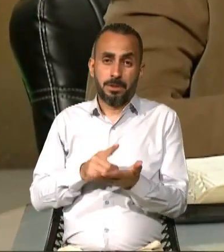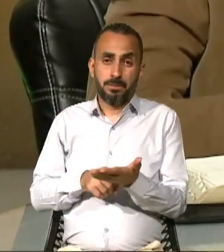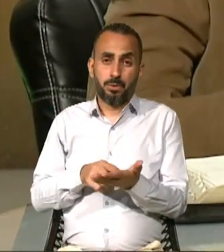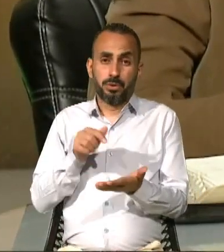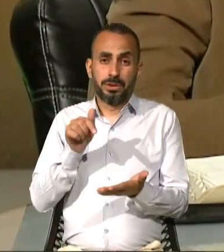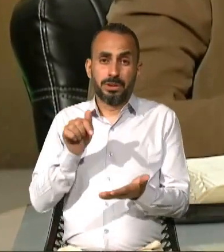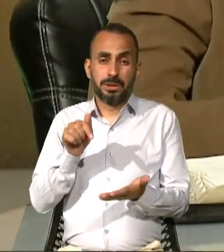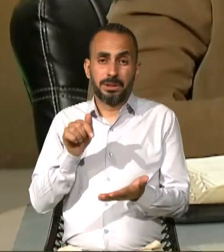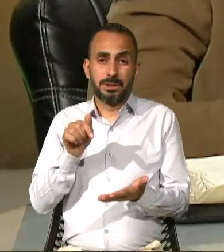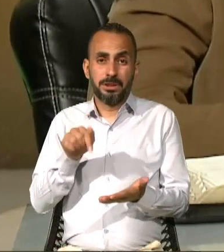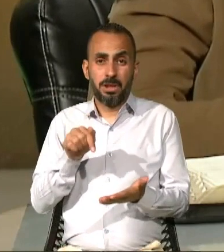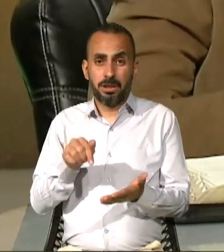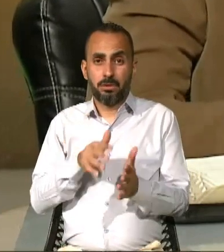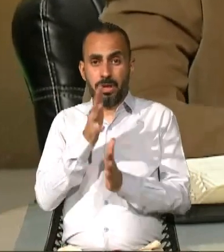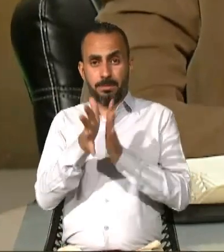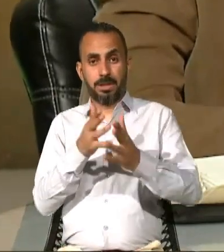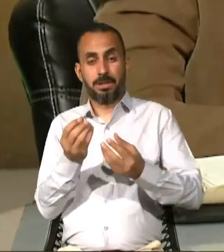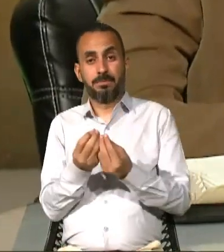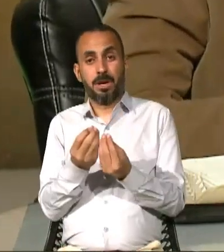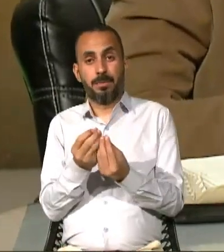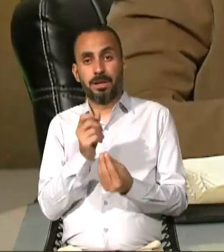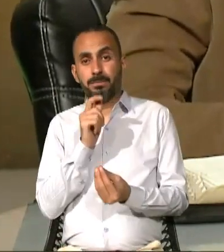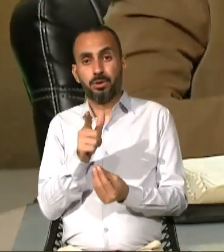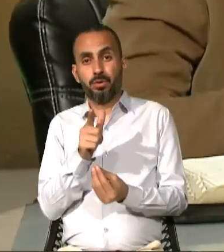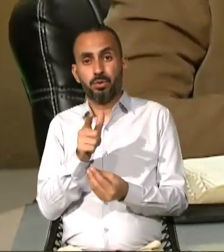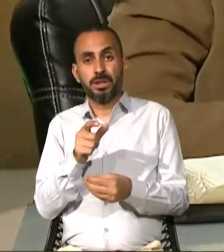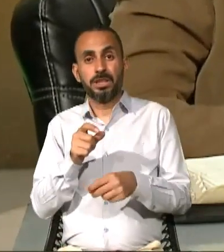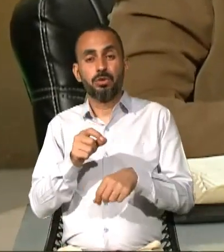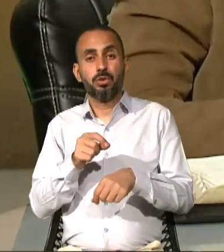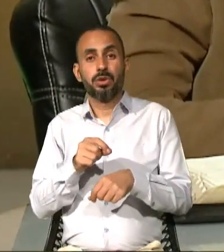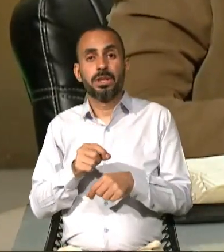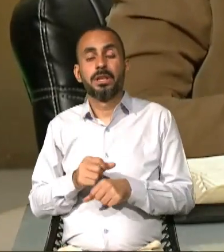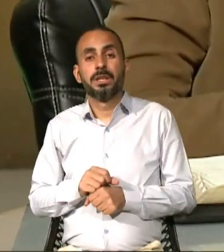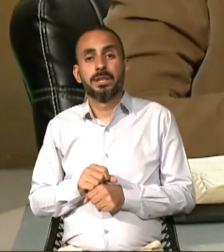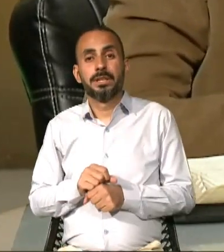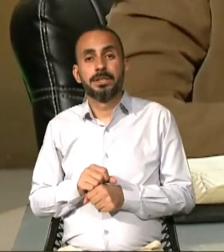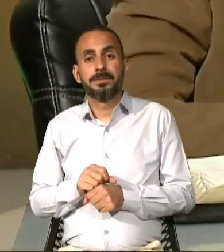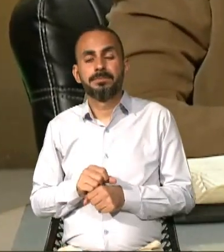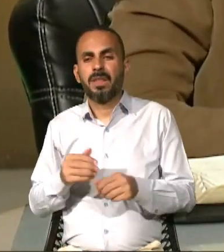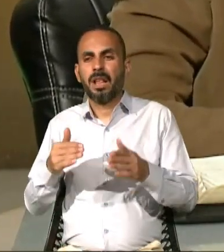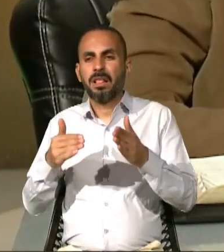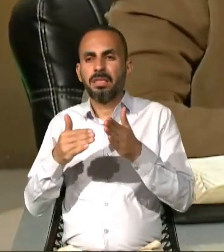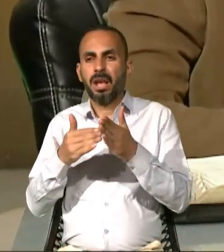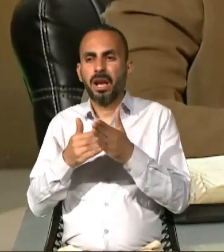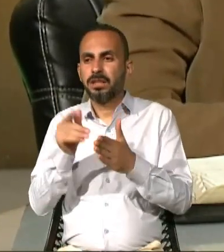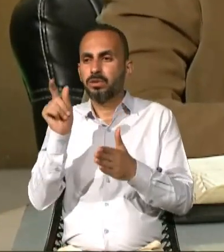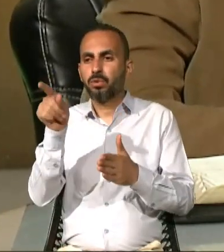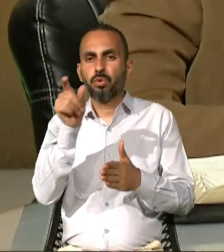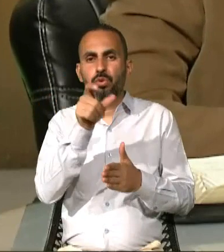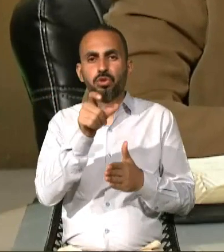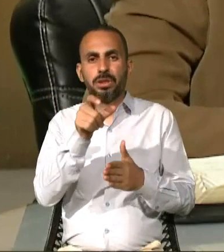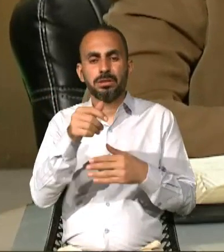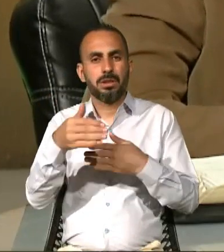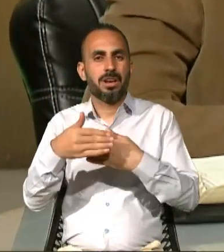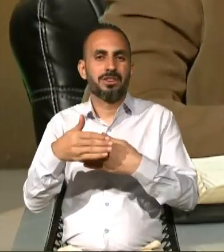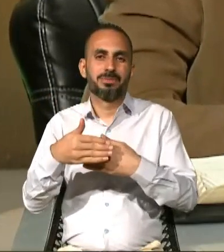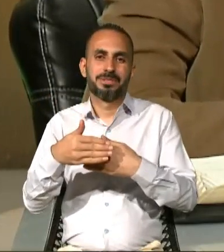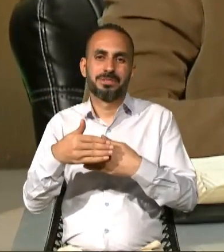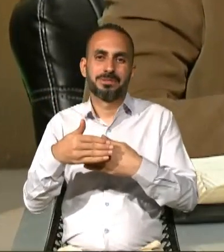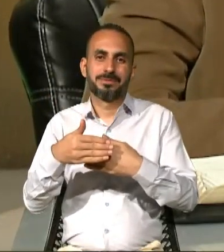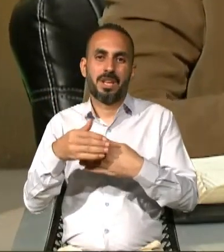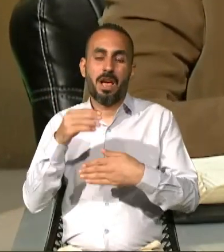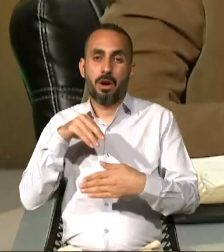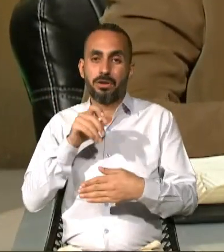النهايه تقترب، نهايه العالم تقترب. عايز احط بس مبدئين مهمين بمناسبه سؤال حضرتك. المبدا الاولاني